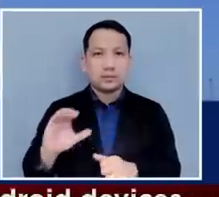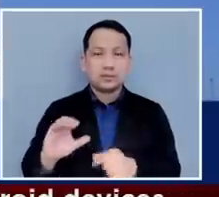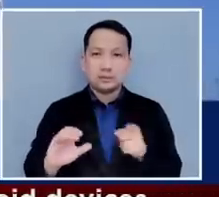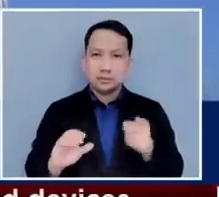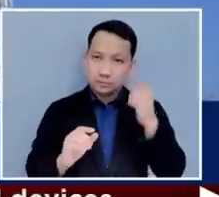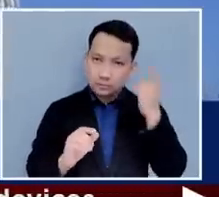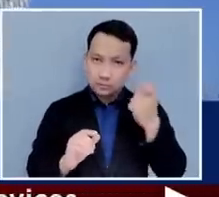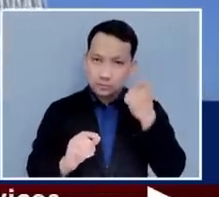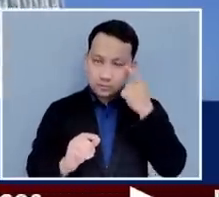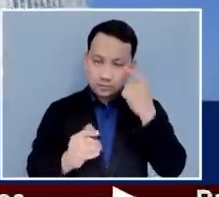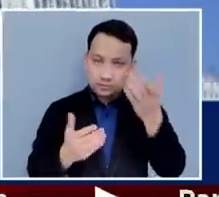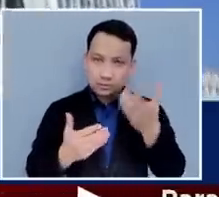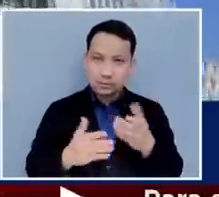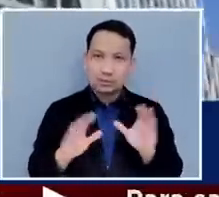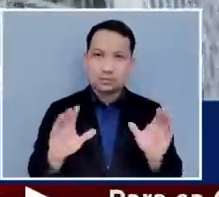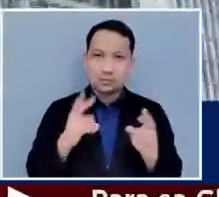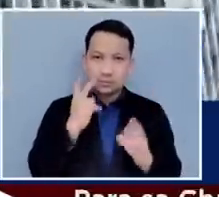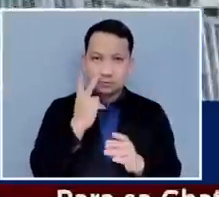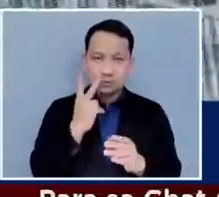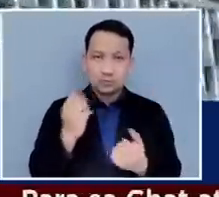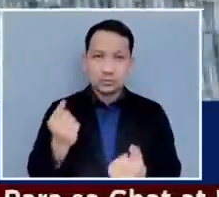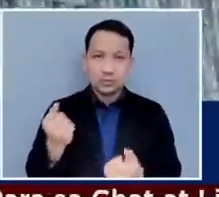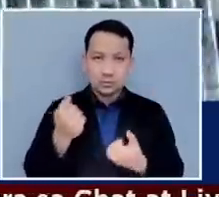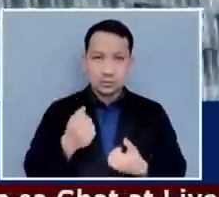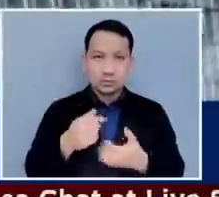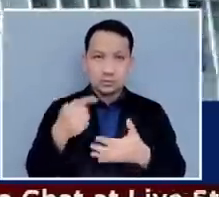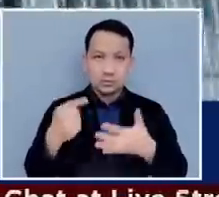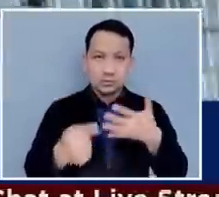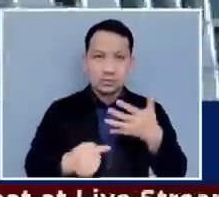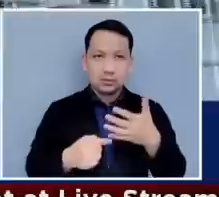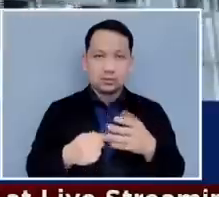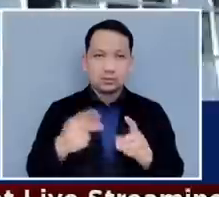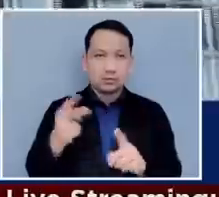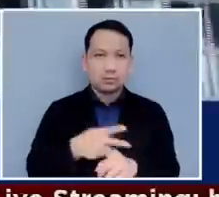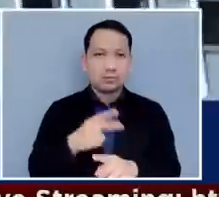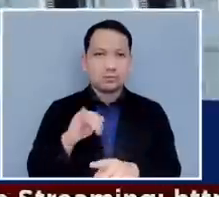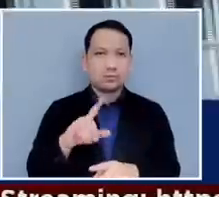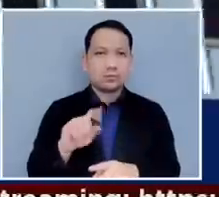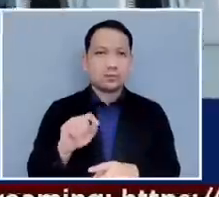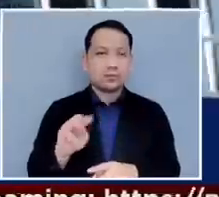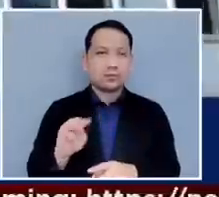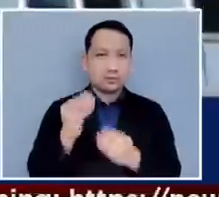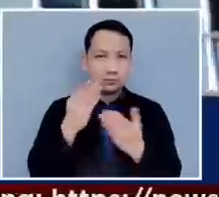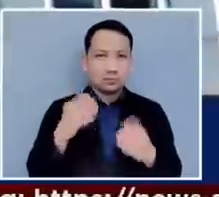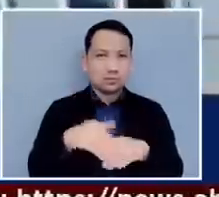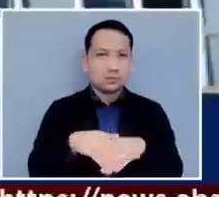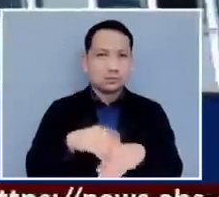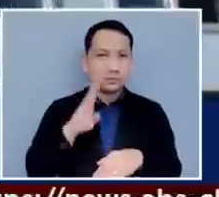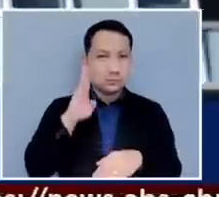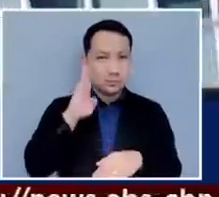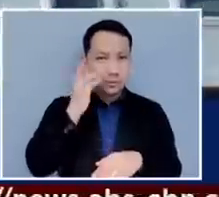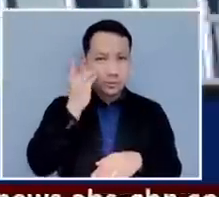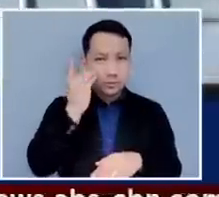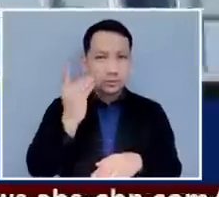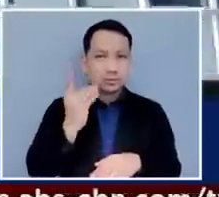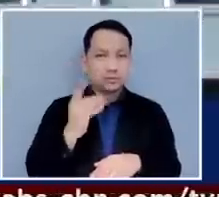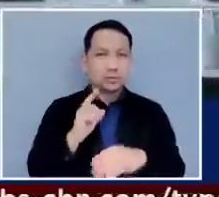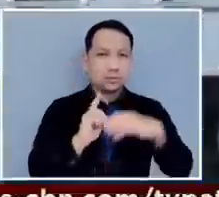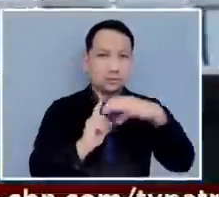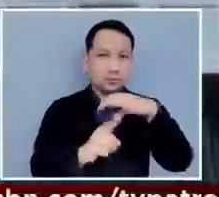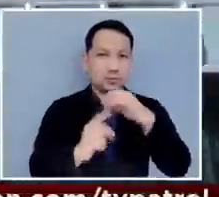gobyerno na makita ang submissions ng mga biktima. Bianca Dava, ABS-CBN